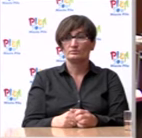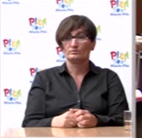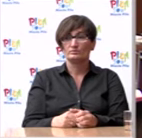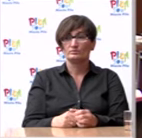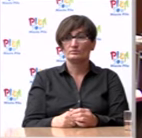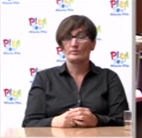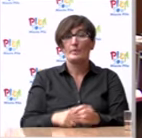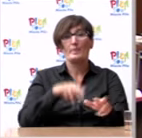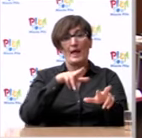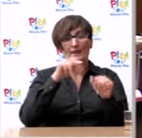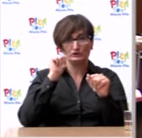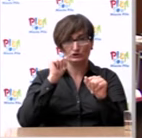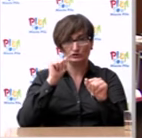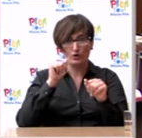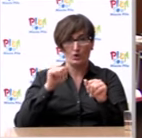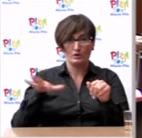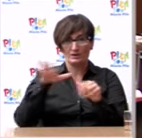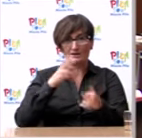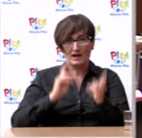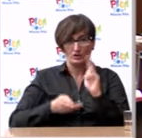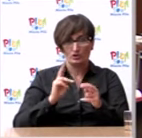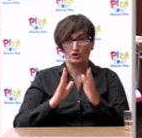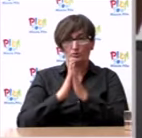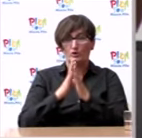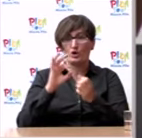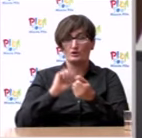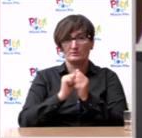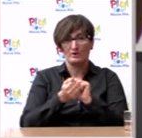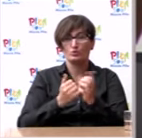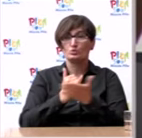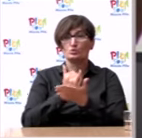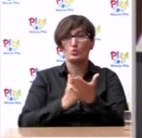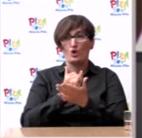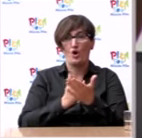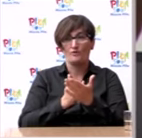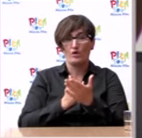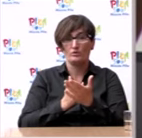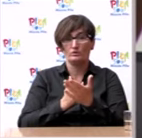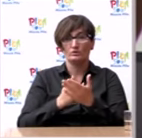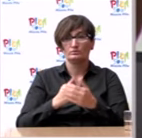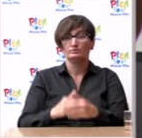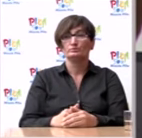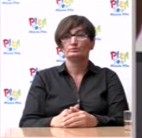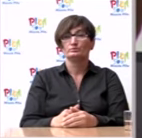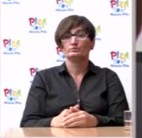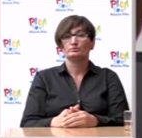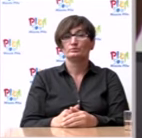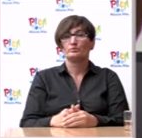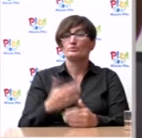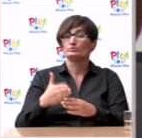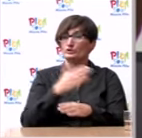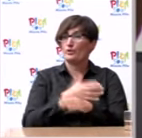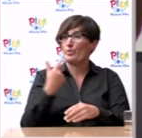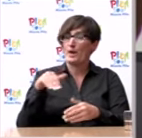Nadleśnictwo Kaczory zwróciło się z wnioskiem o nadanie przeznaczenia tak usługowo-przemysłowego. Do tej pory nie było w tym zakresie żadnego planu. Dlatego